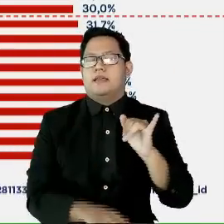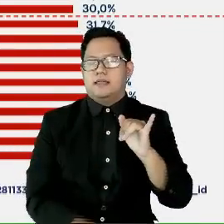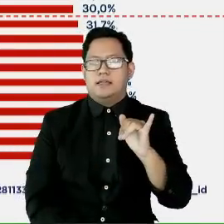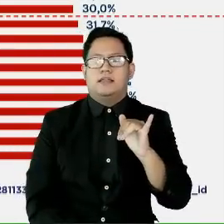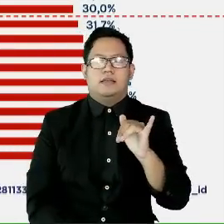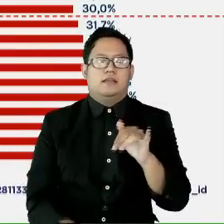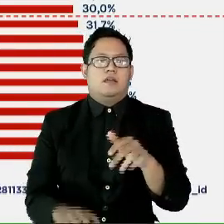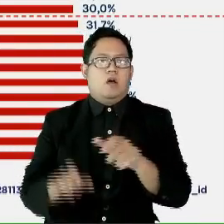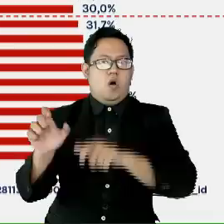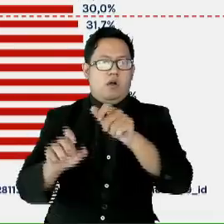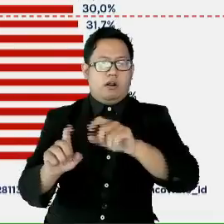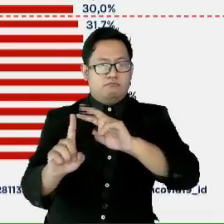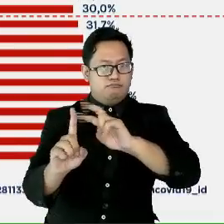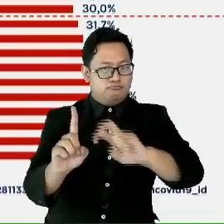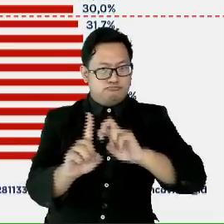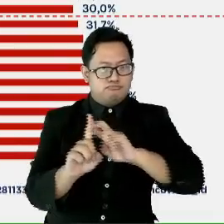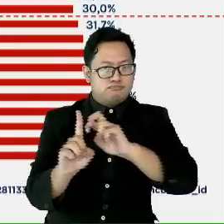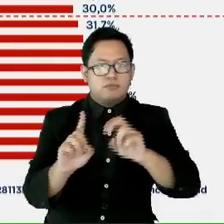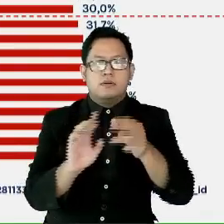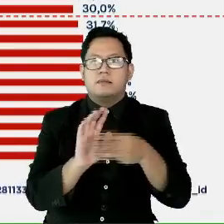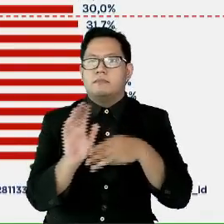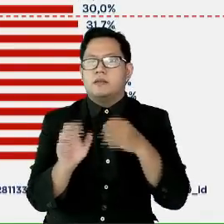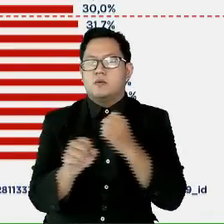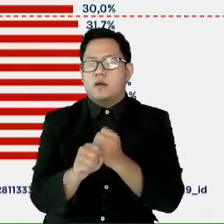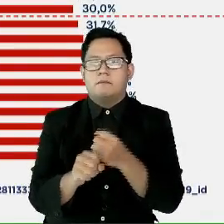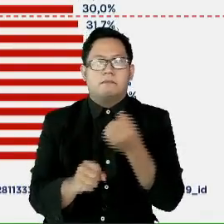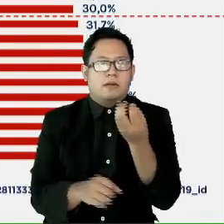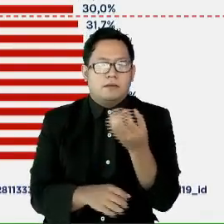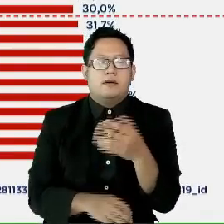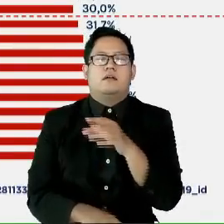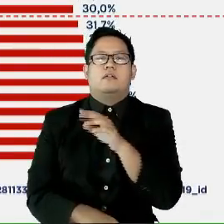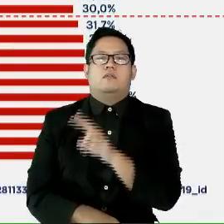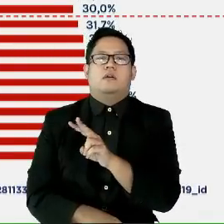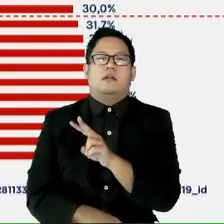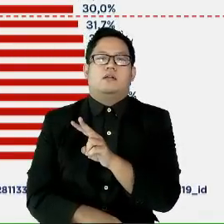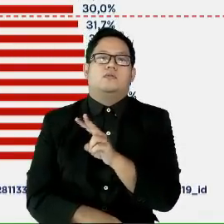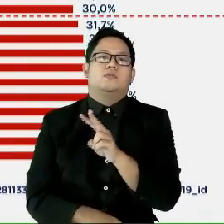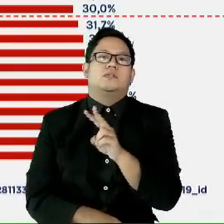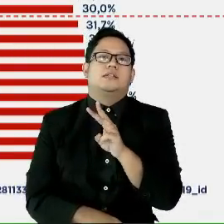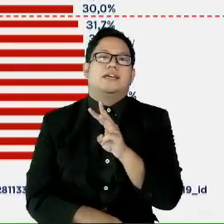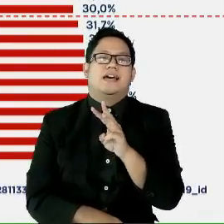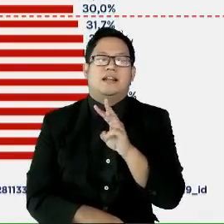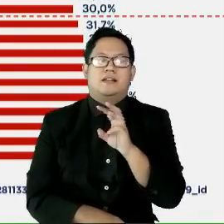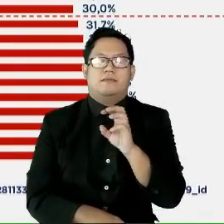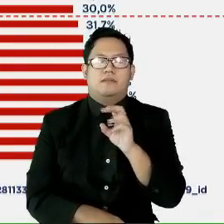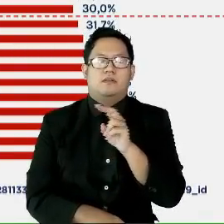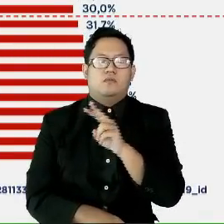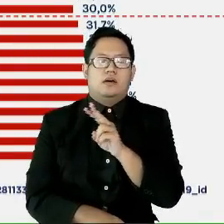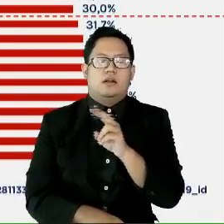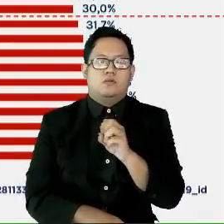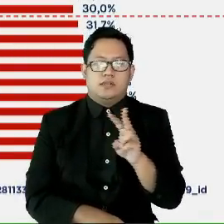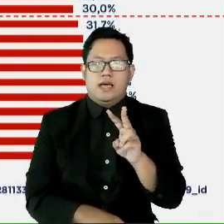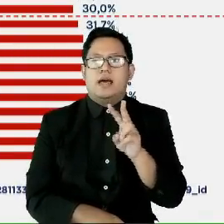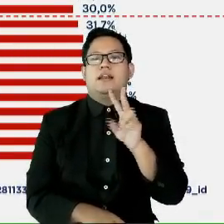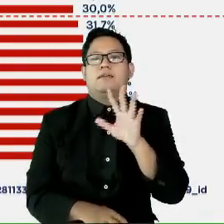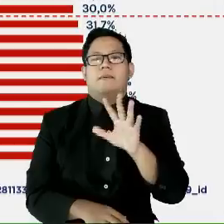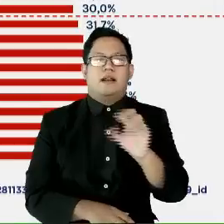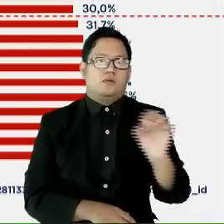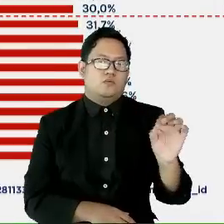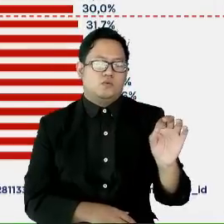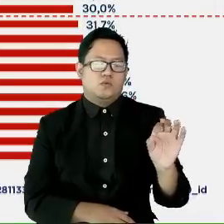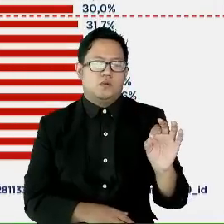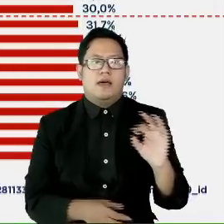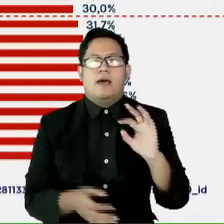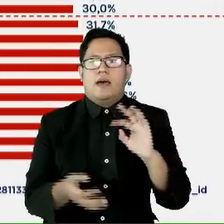orang diperiksa mingguan hanya sebesar 203.510 orang. Ini menandakan